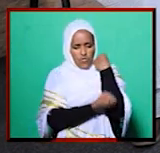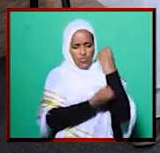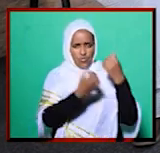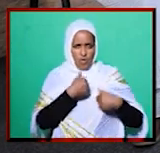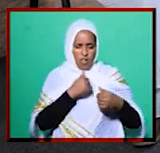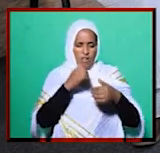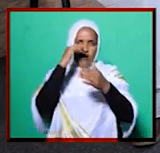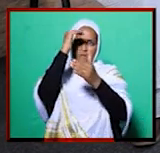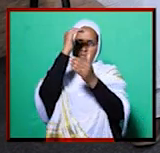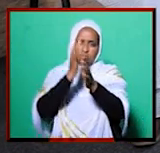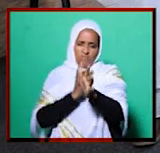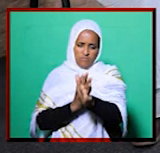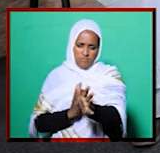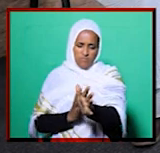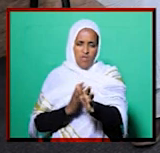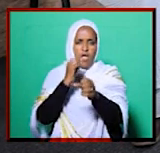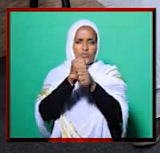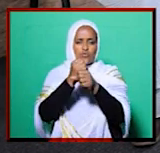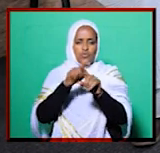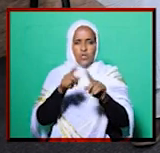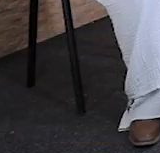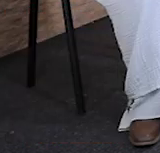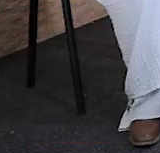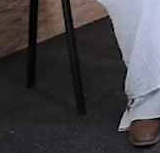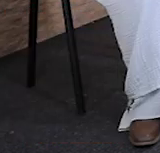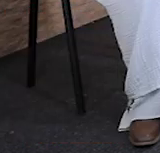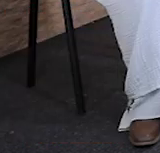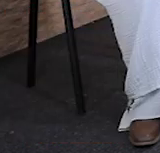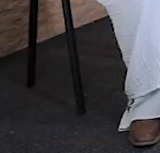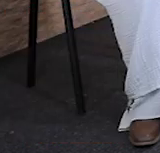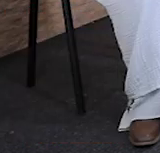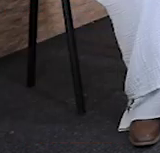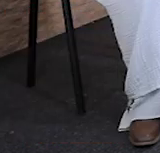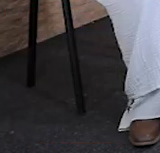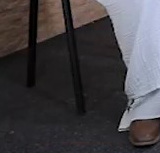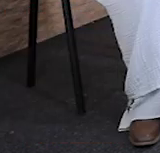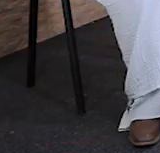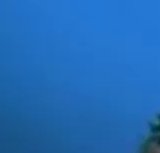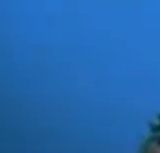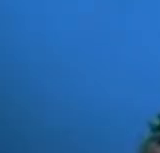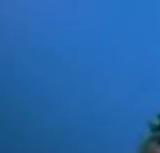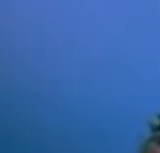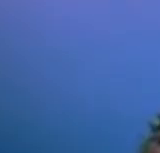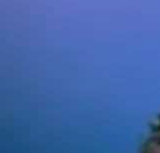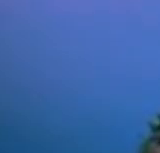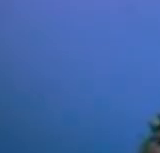ቤተ ክርስቲያን ይህ መዋቅሩ አለ። ግን የመዋቅር መላላት፣ የመዋቅር አለመጠበቅ አለ።